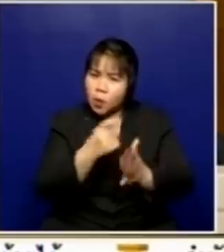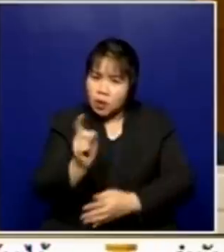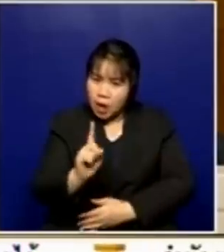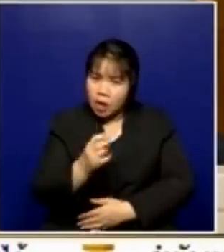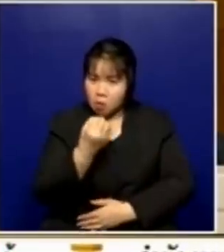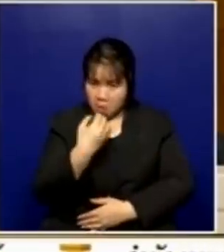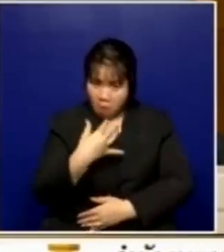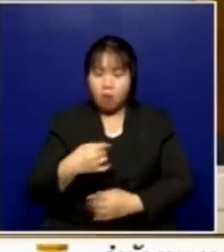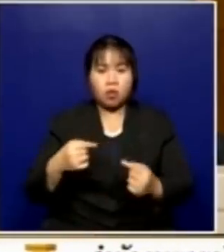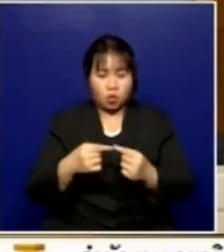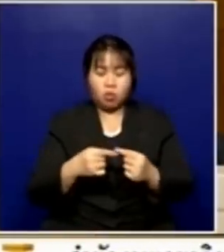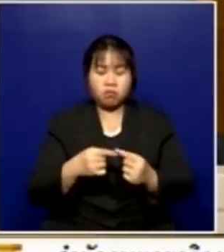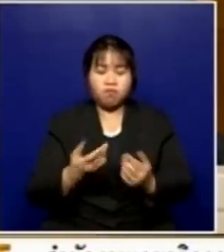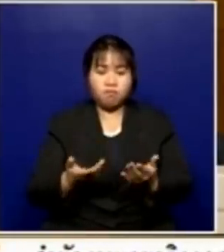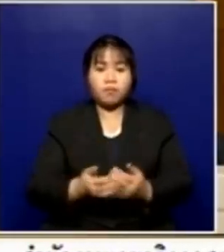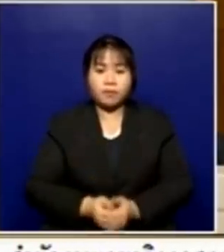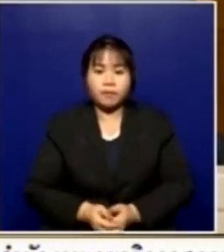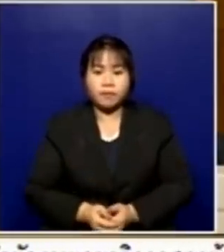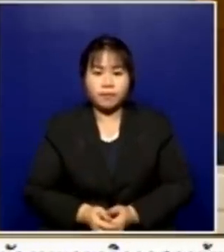ลของหลักการเห่านี้อยด้เชนเดวกัครับ